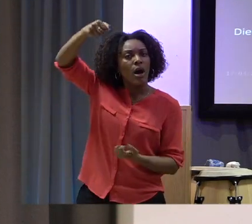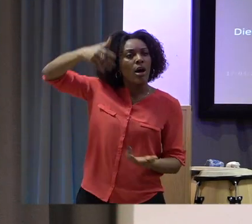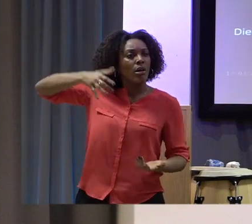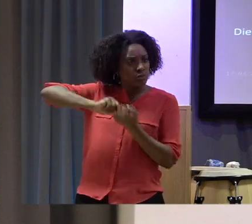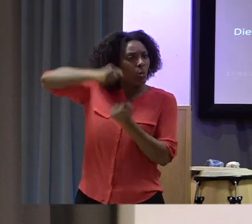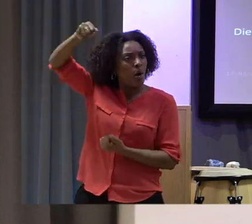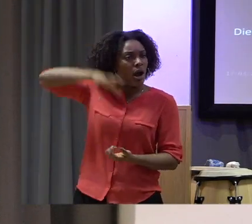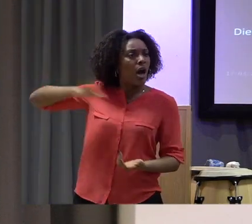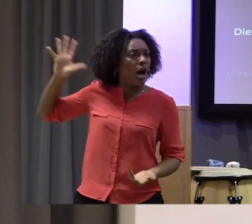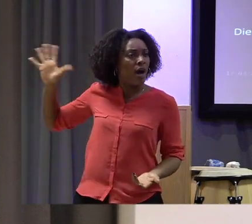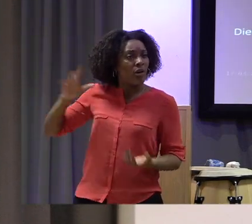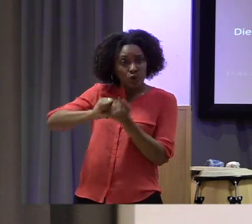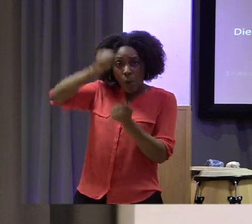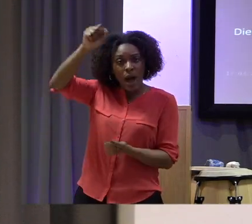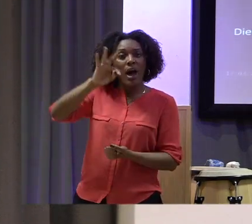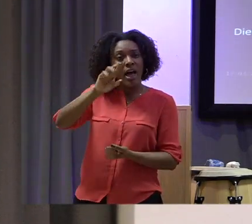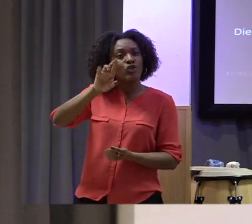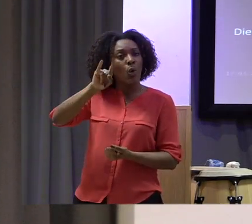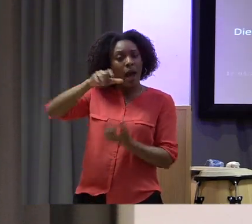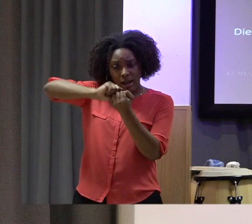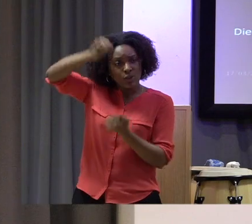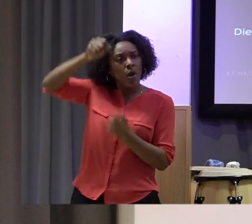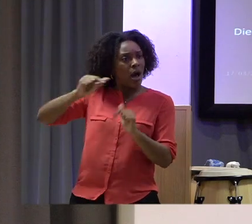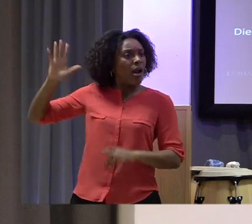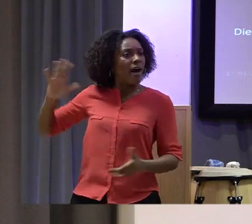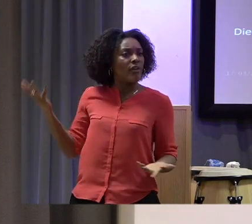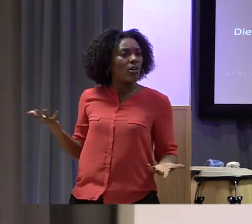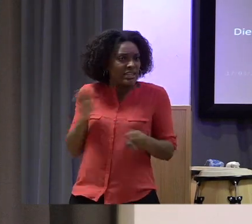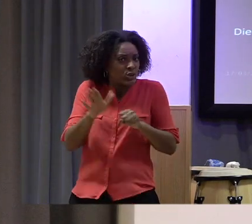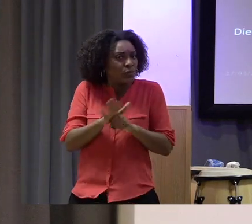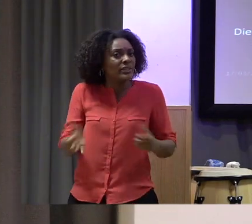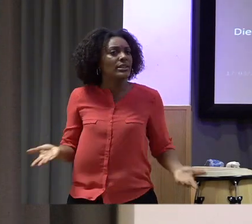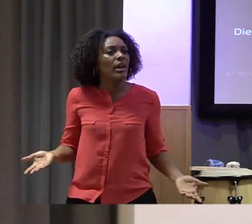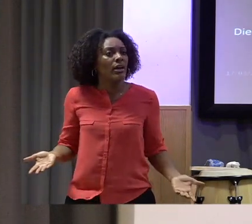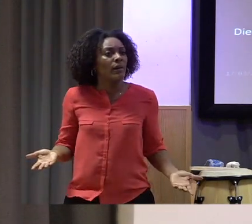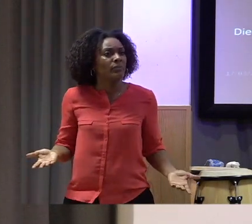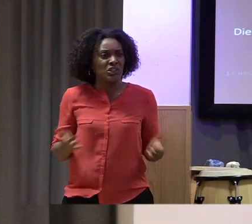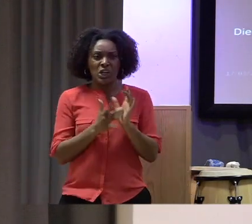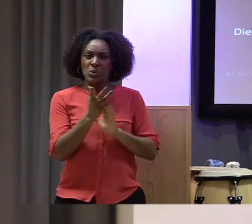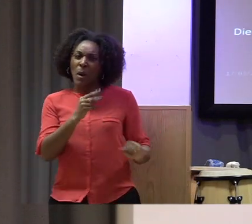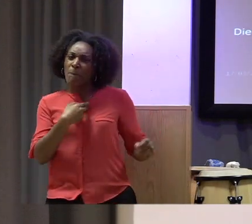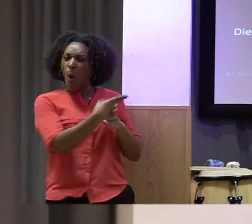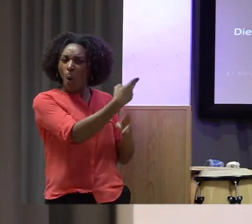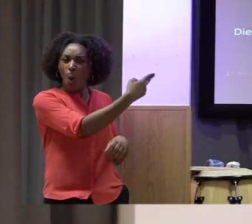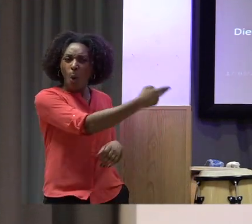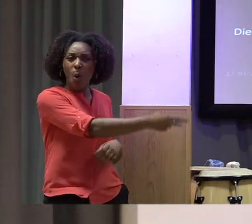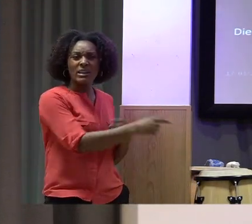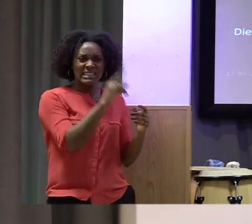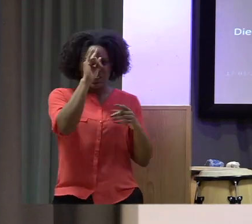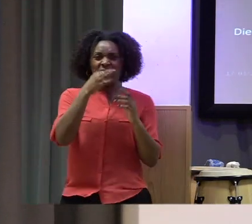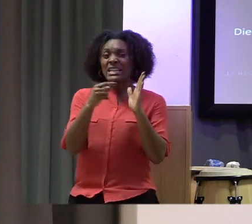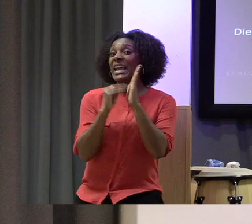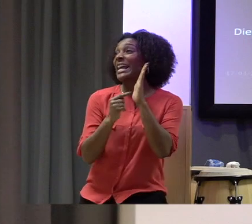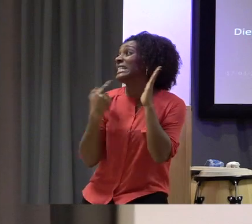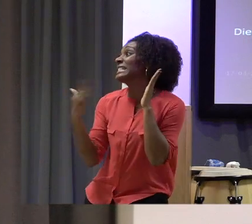parole de Dieu qu'ils avaient à l'époque, l'Ancien Testament. C'était suffisant. C'était suffisant pour